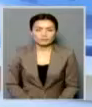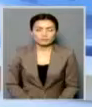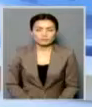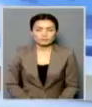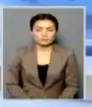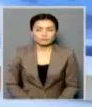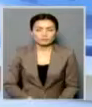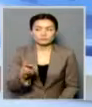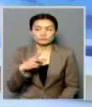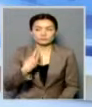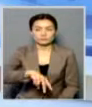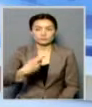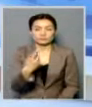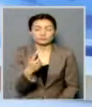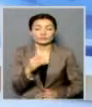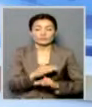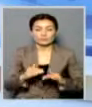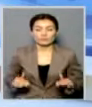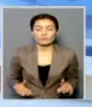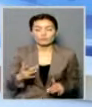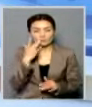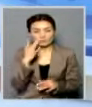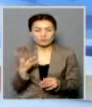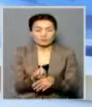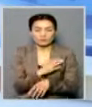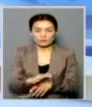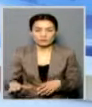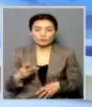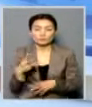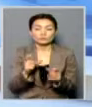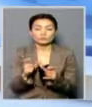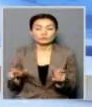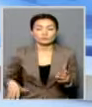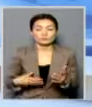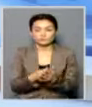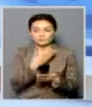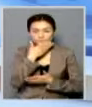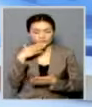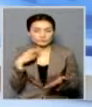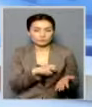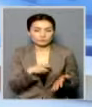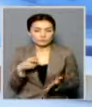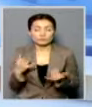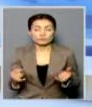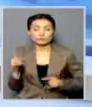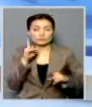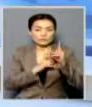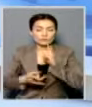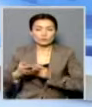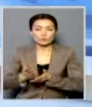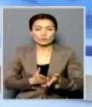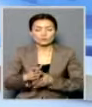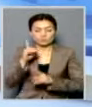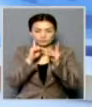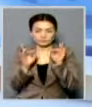вот орал 21 детский сад не прошли аттестацию в трех школ до сих пор нет лицензии об этом на брифинге в региональной службе